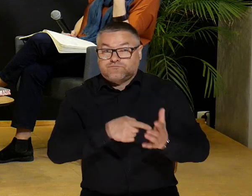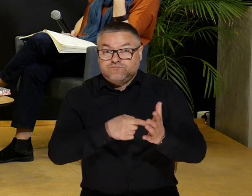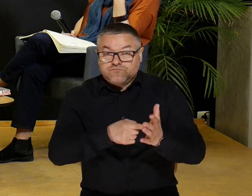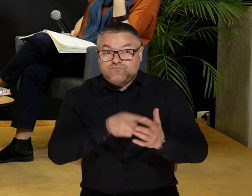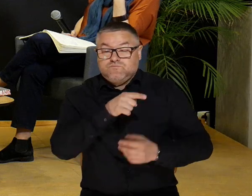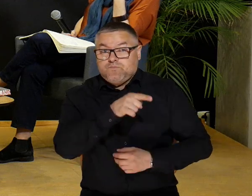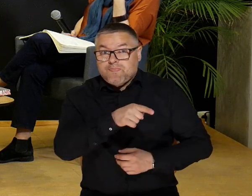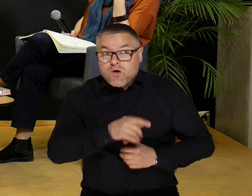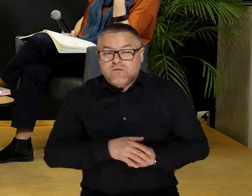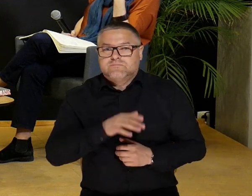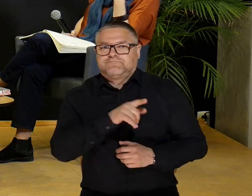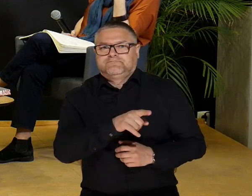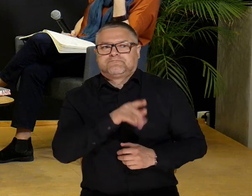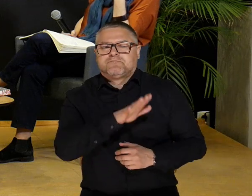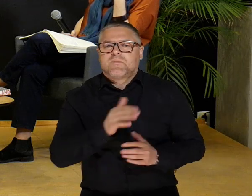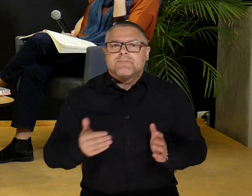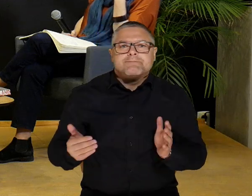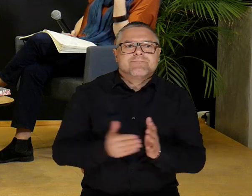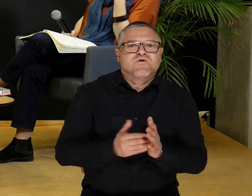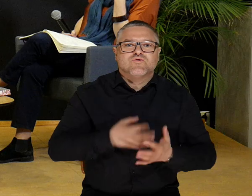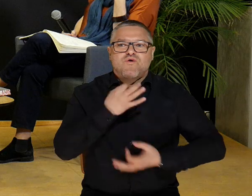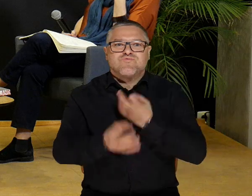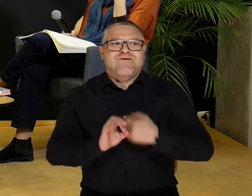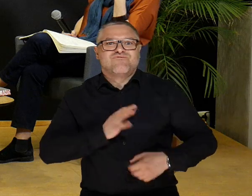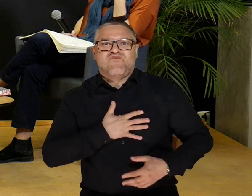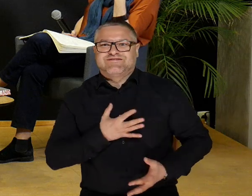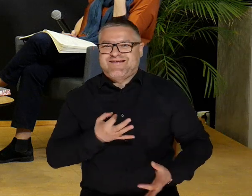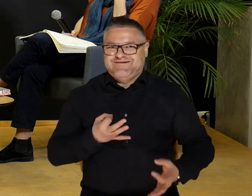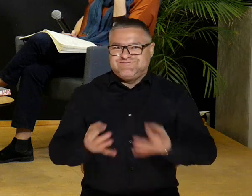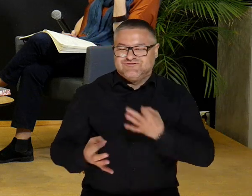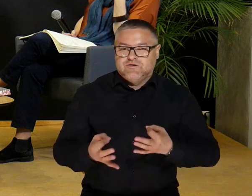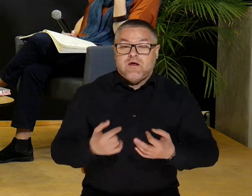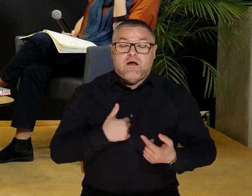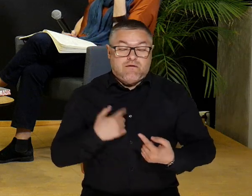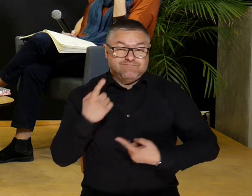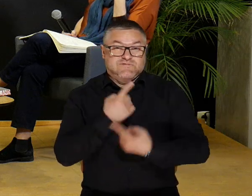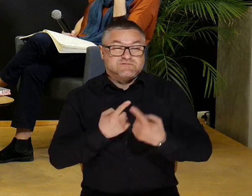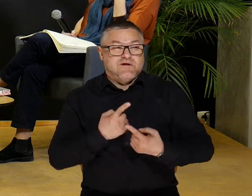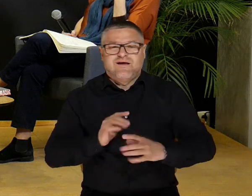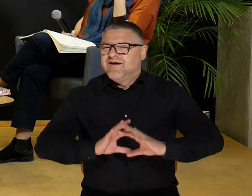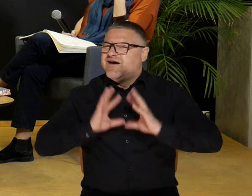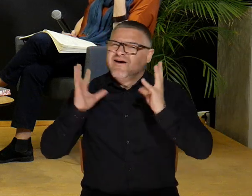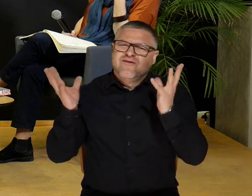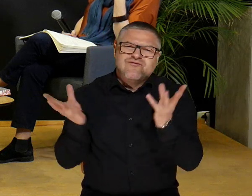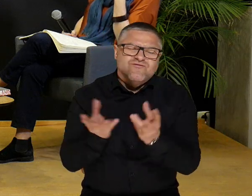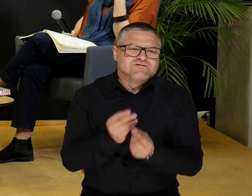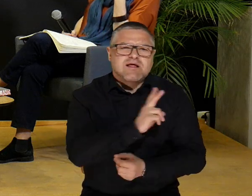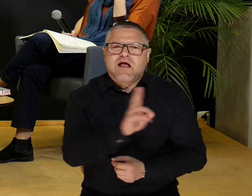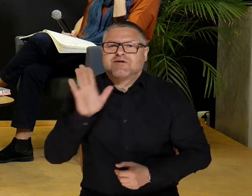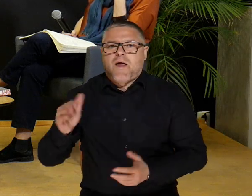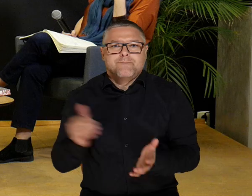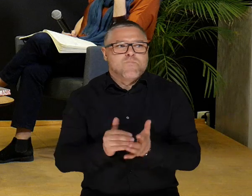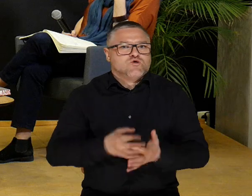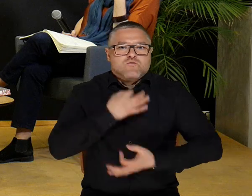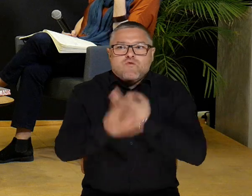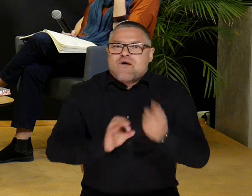że ona miała taką potrzebę opowiedzenia swojej historii. I wychodzę z założenia, że wszyscy mamy taką potrzebę i wtedy